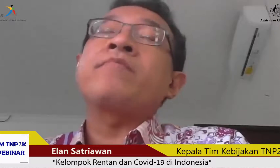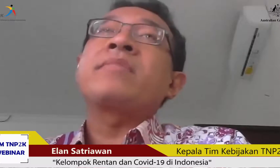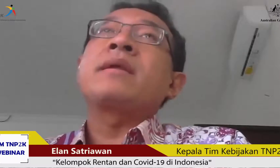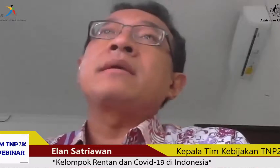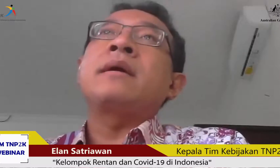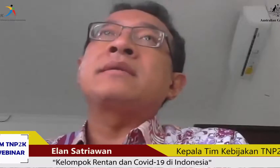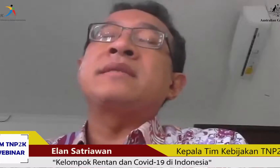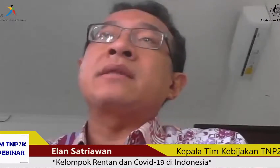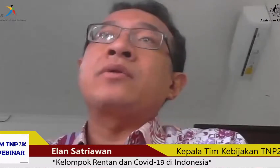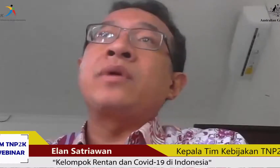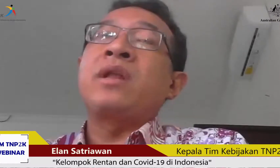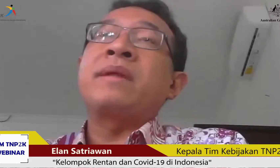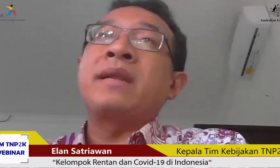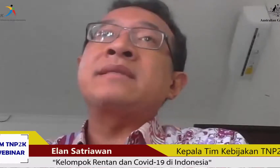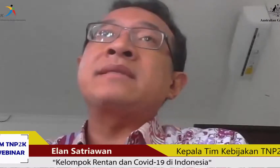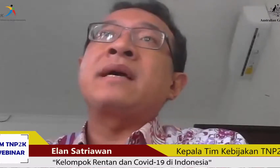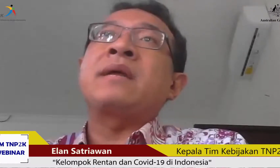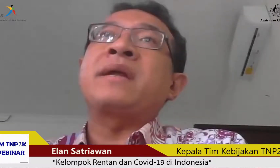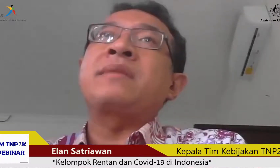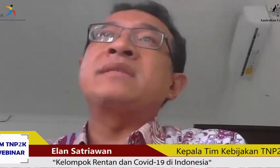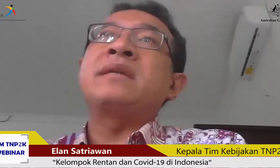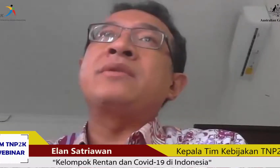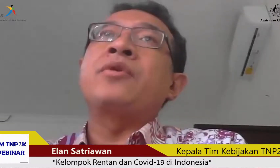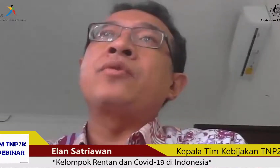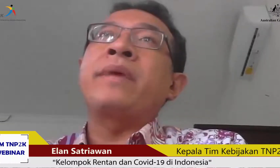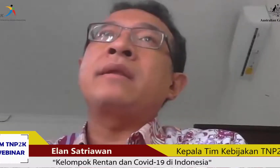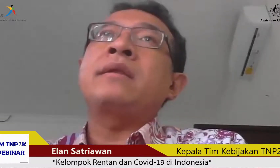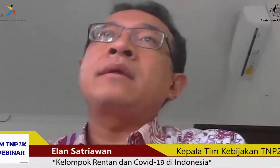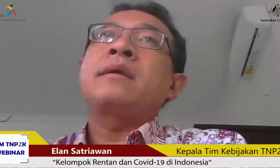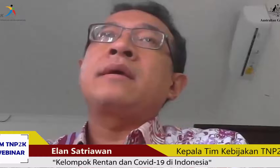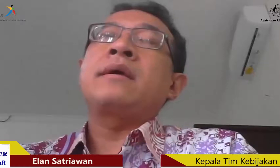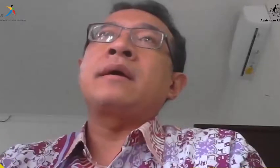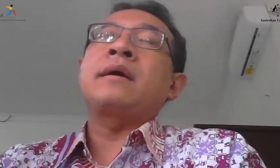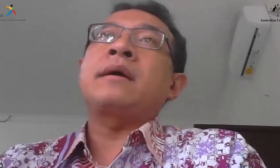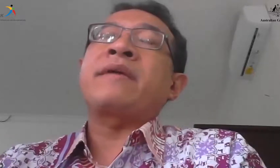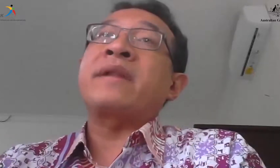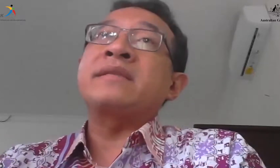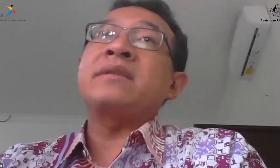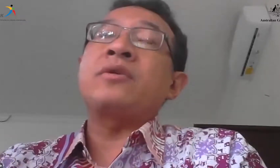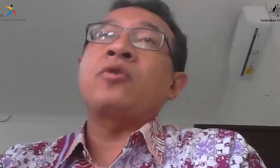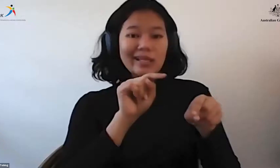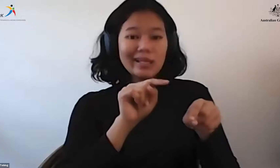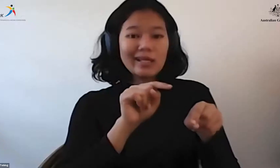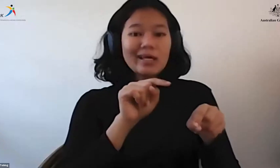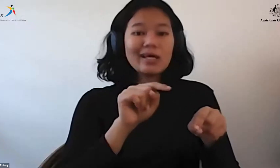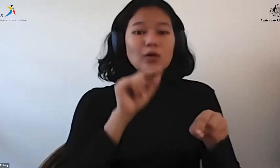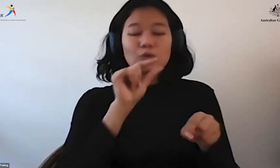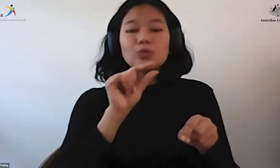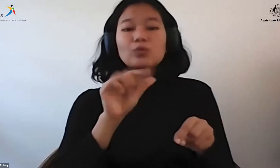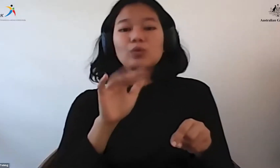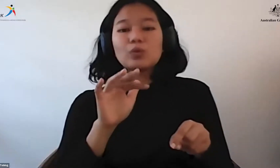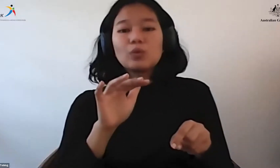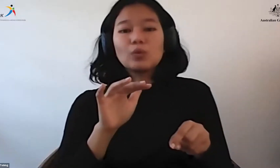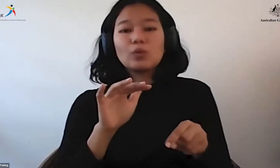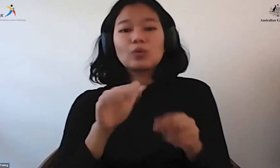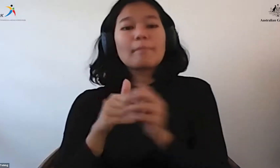semua sejak tahun 2018 yang harapannya menjadi dokumen referensi atau dokumen acuan,